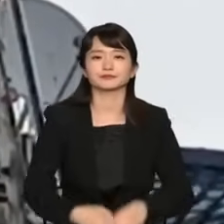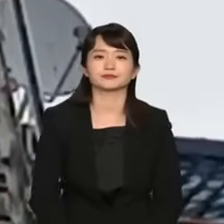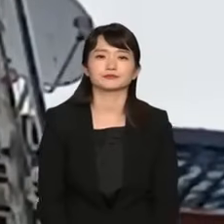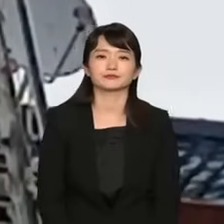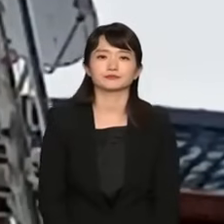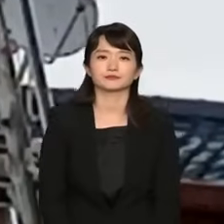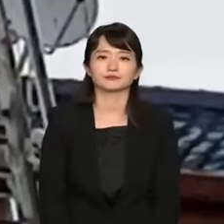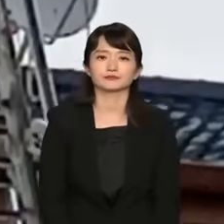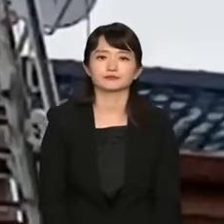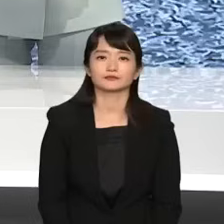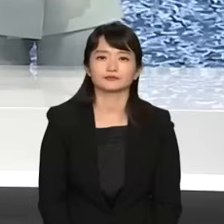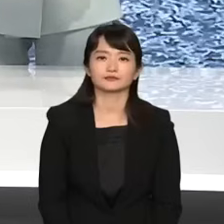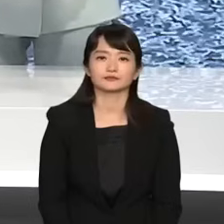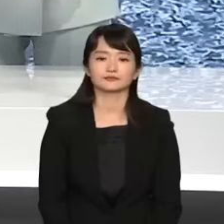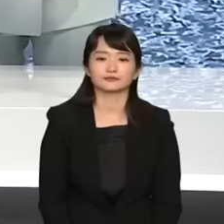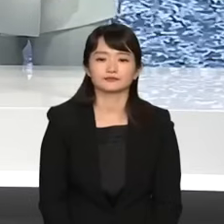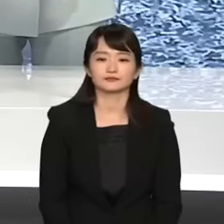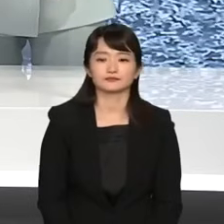김하수입니다.